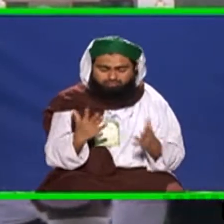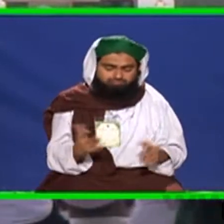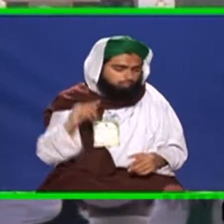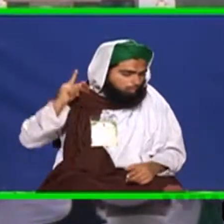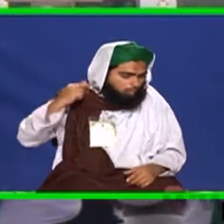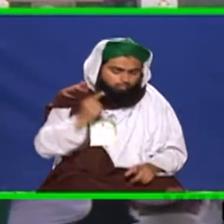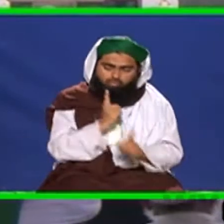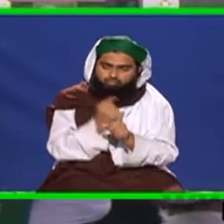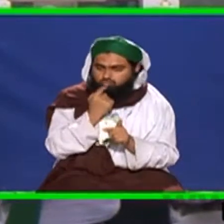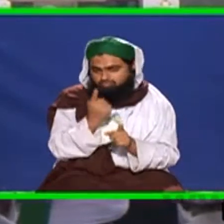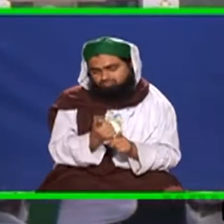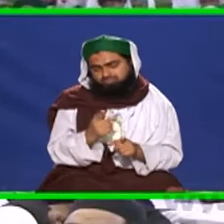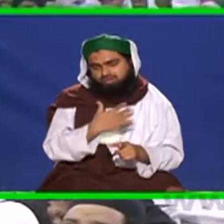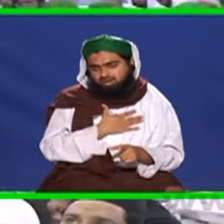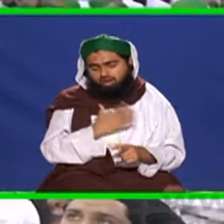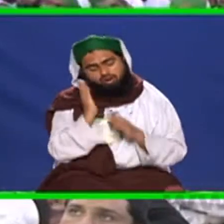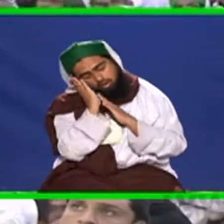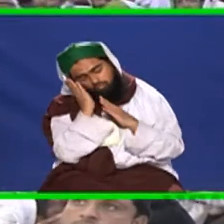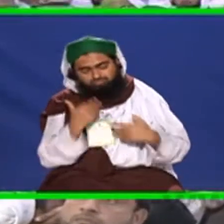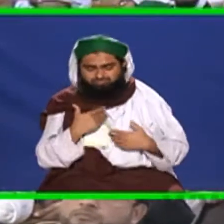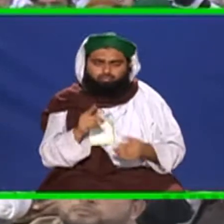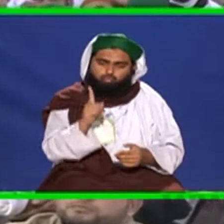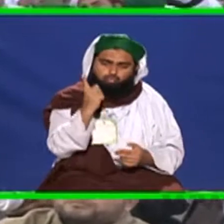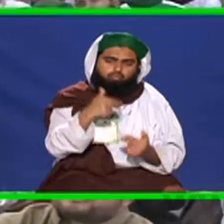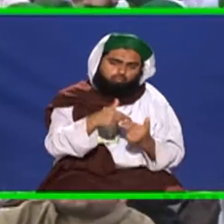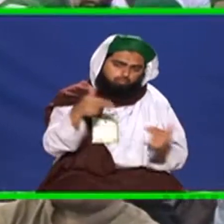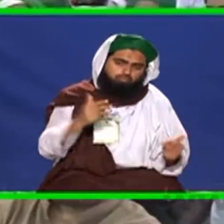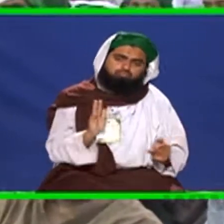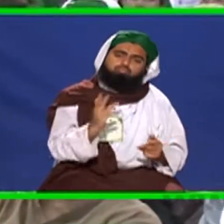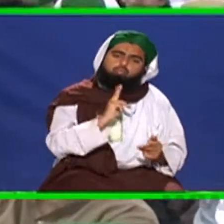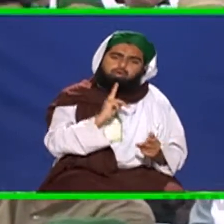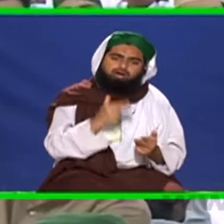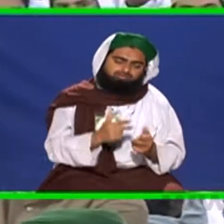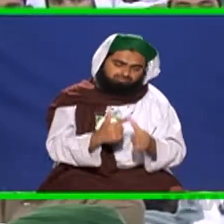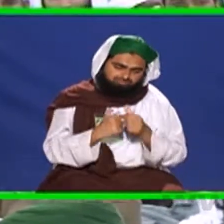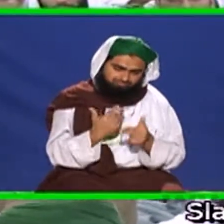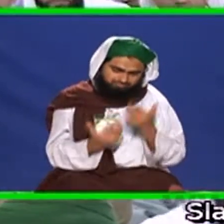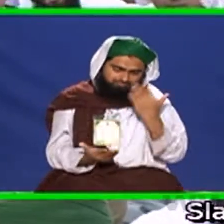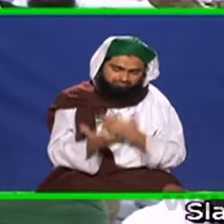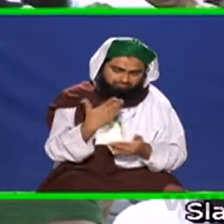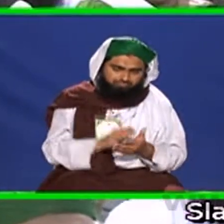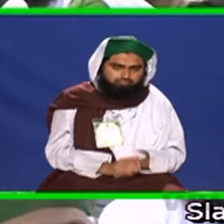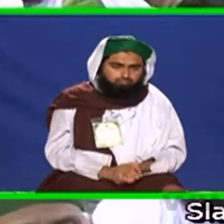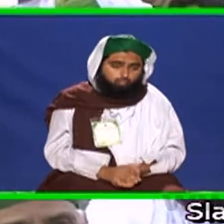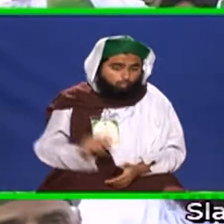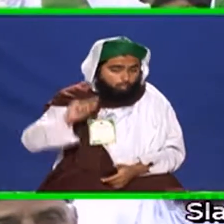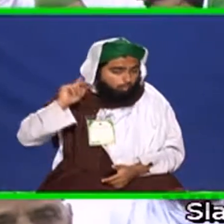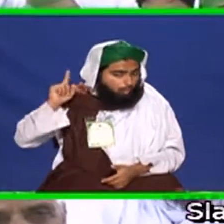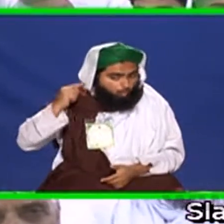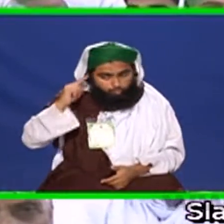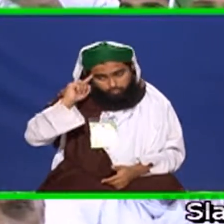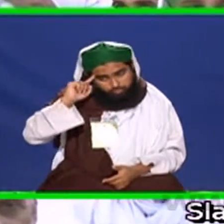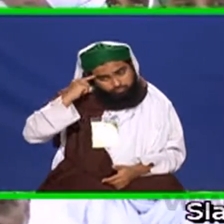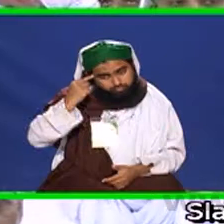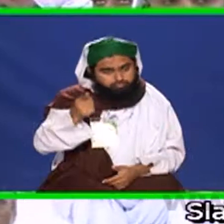دل بہلانے والی بات بتا. تو غلام نے اس کو بتایا. غلام دانا تھا، اس نے اس کو قصہ سنایا